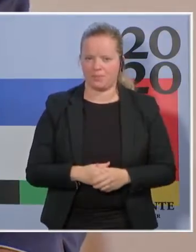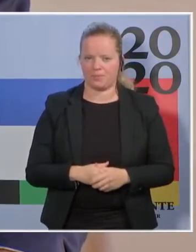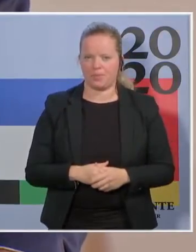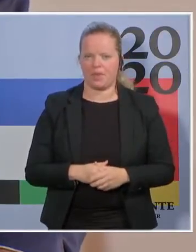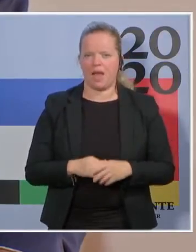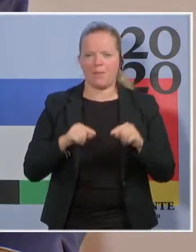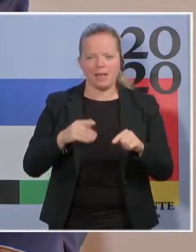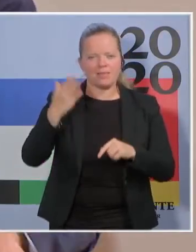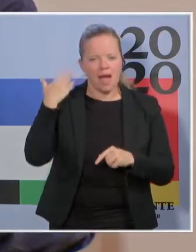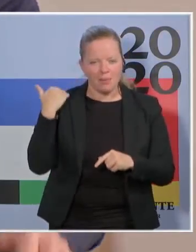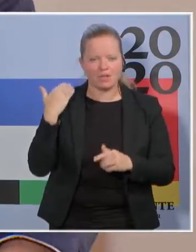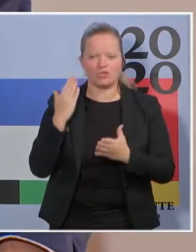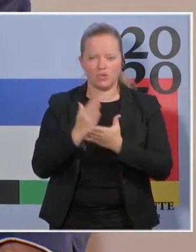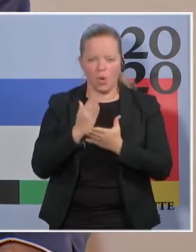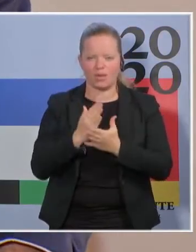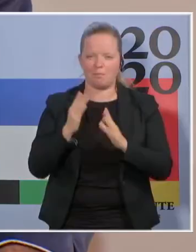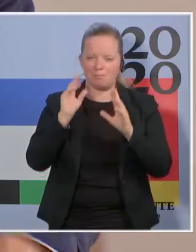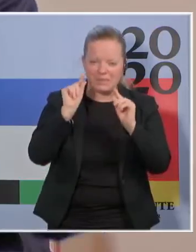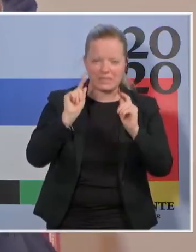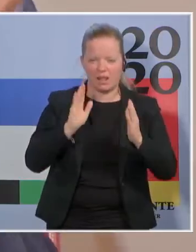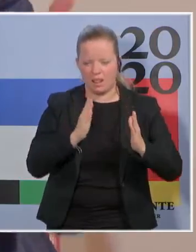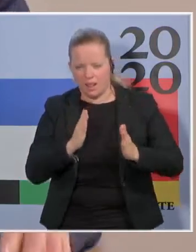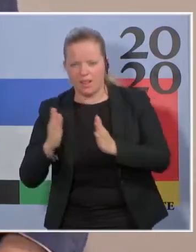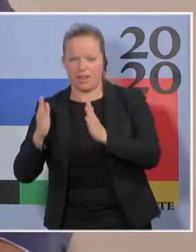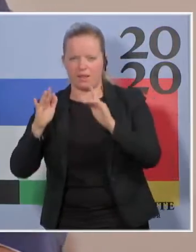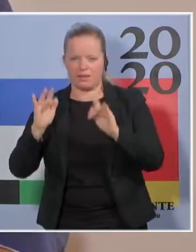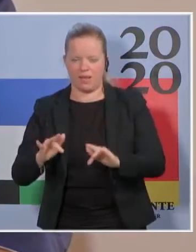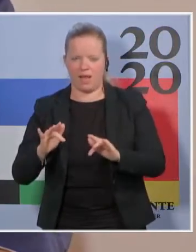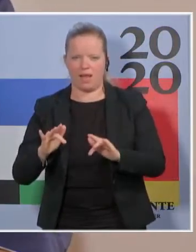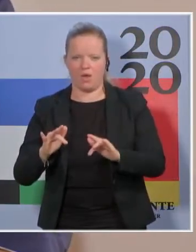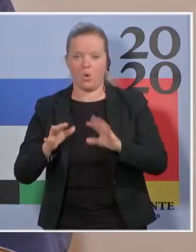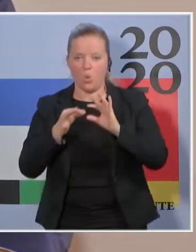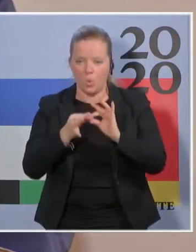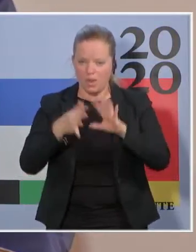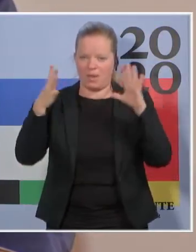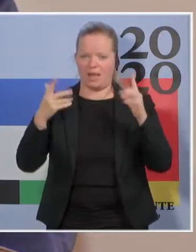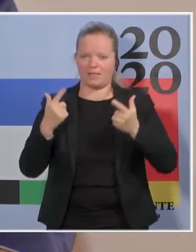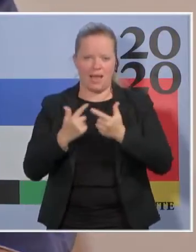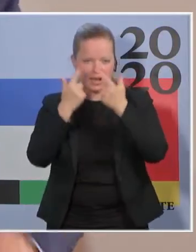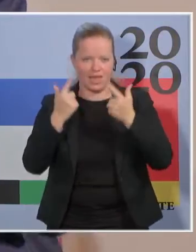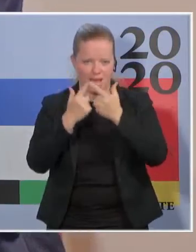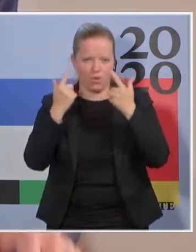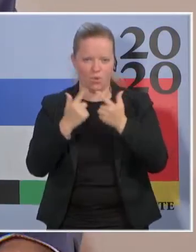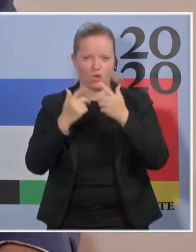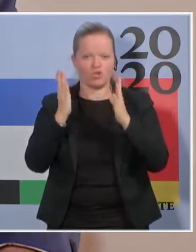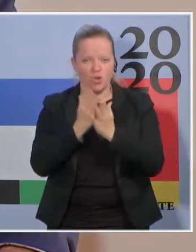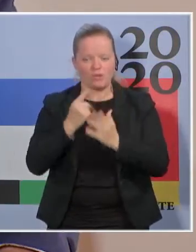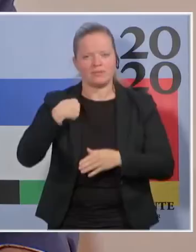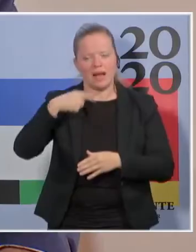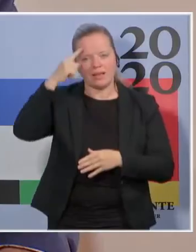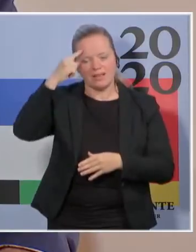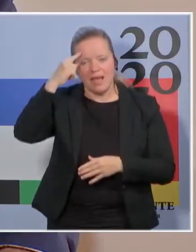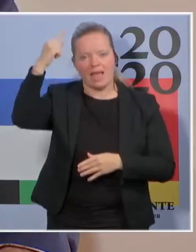doch damals schon ein gewisser Schlenkerer zu bemerken. In der Unabhängigkeitserklärung wird schon geredet von Geist der Verfassung